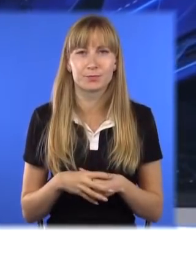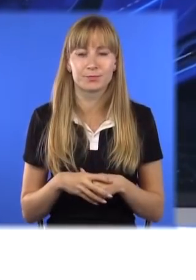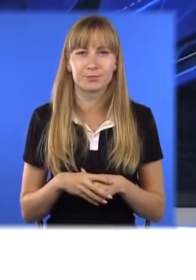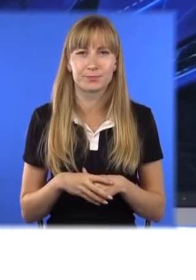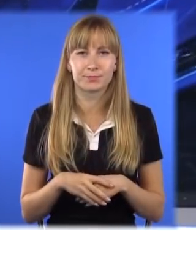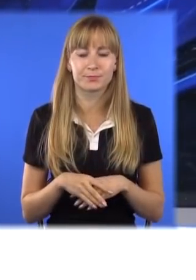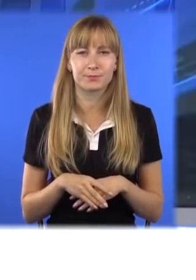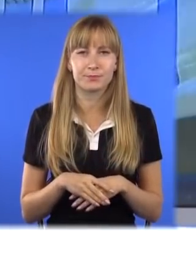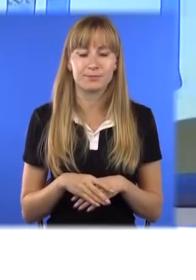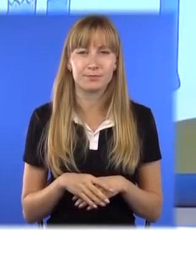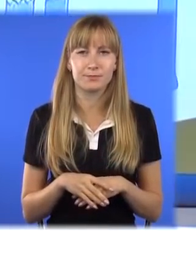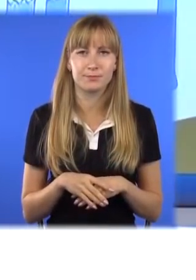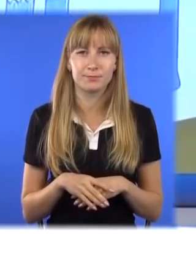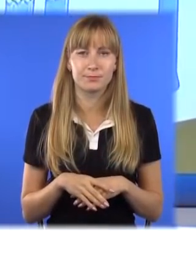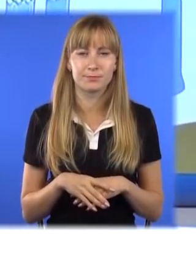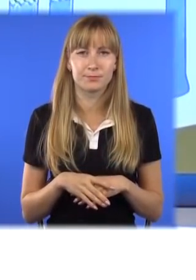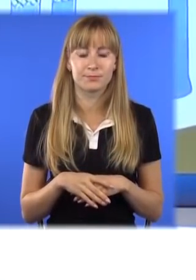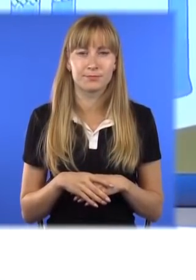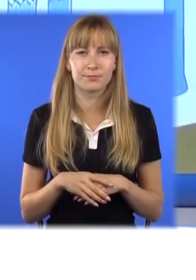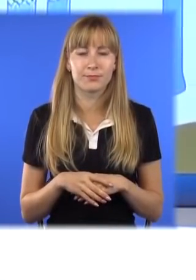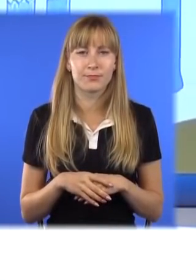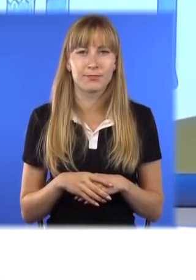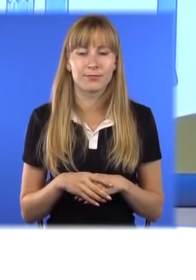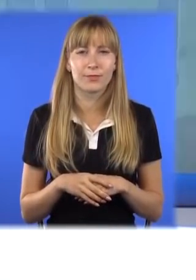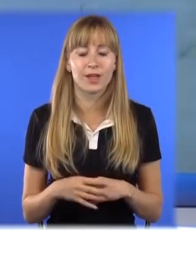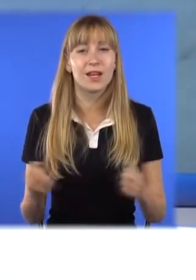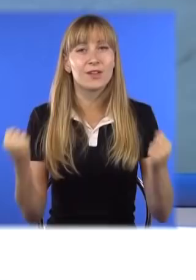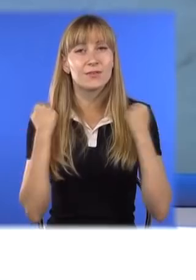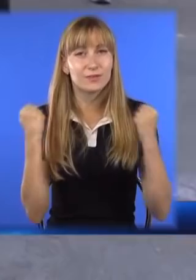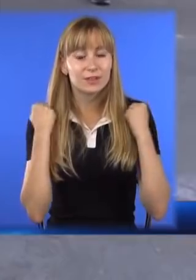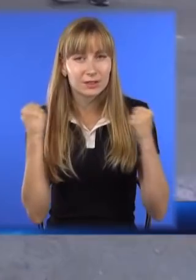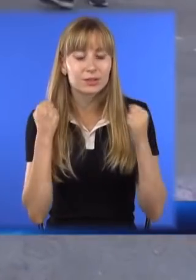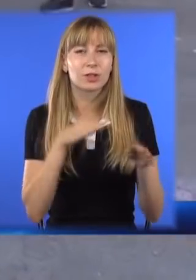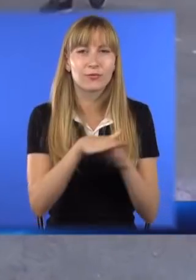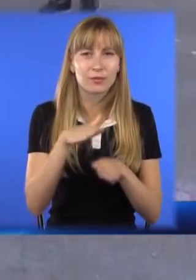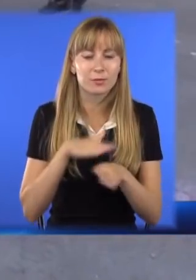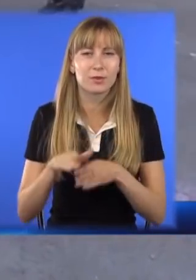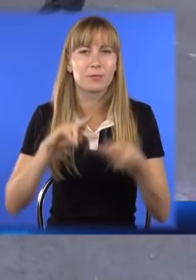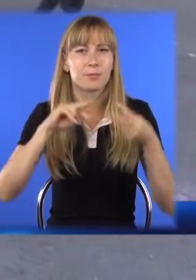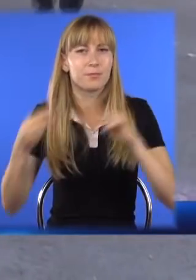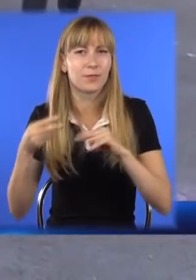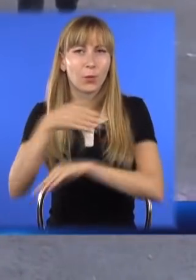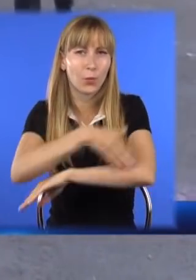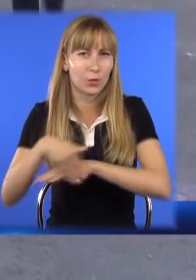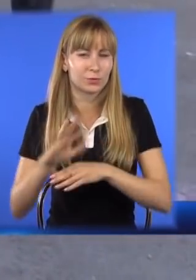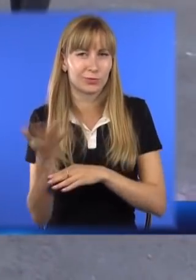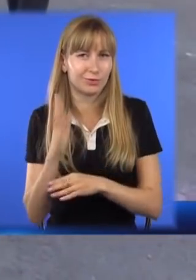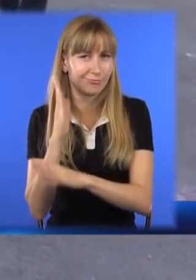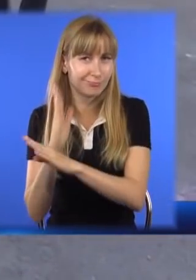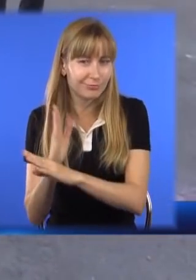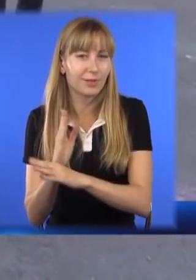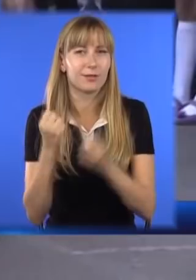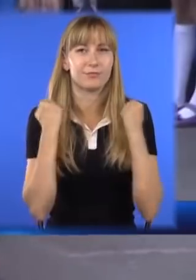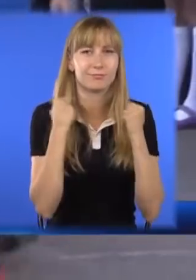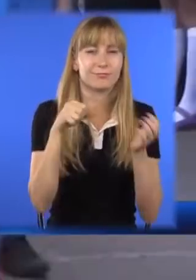Фізичні вправи замість вулиць. У 8-й школі відзначили День спорту. Для закладу це традиційне свято, яке відбувається